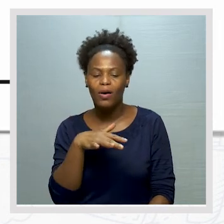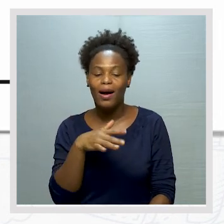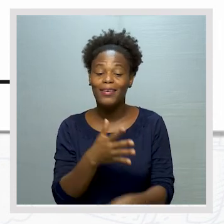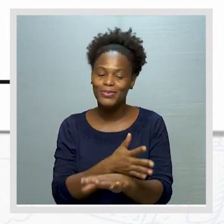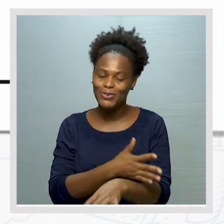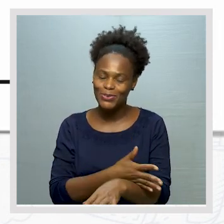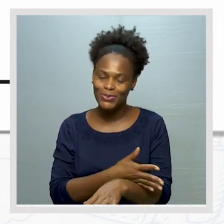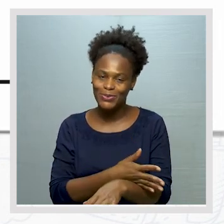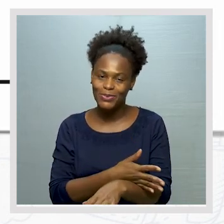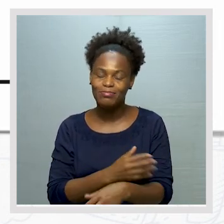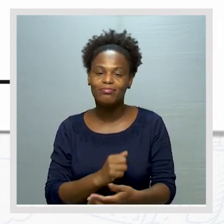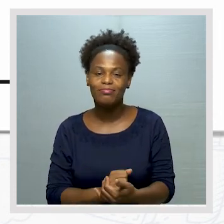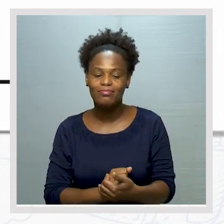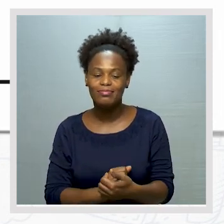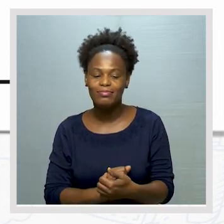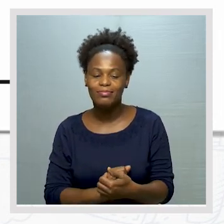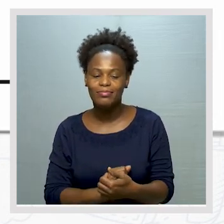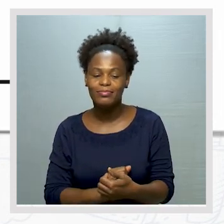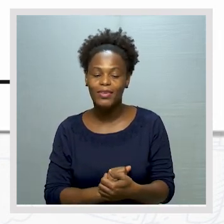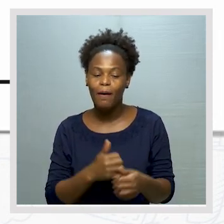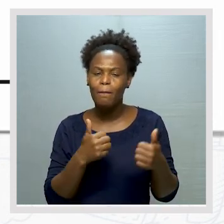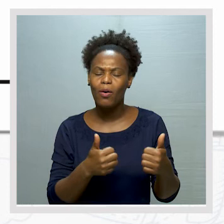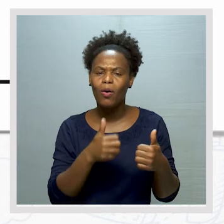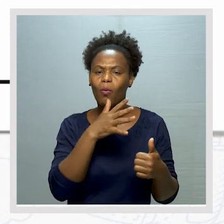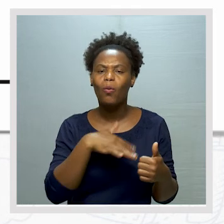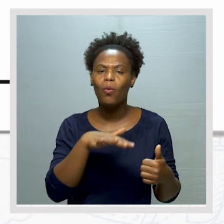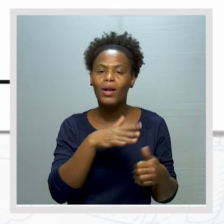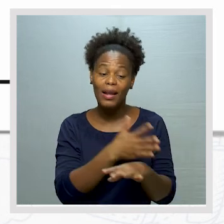avant. Et bonne, où est-ce que vous avez mis?